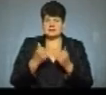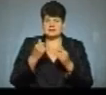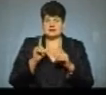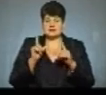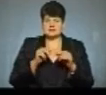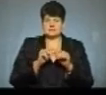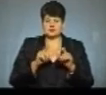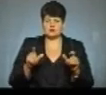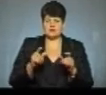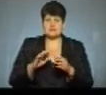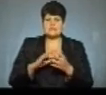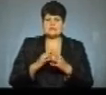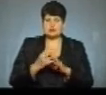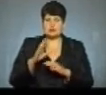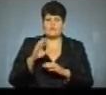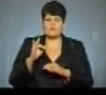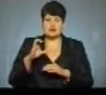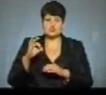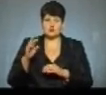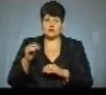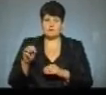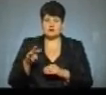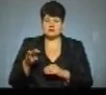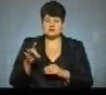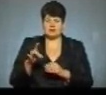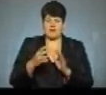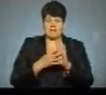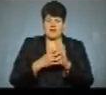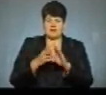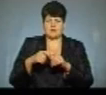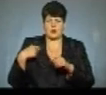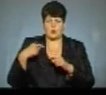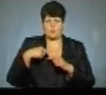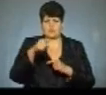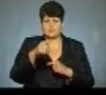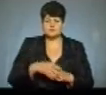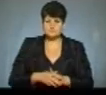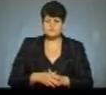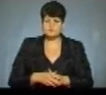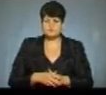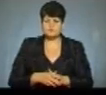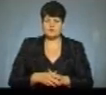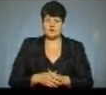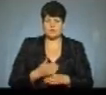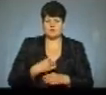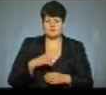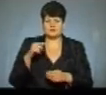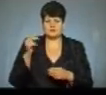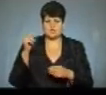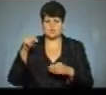їздить у школу в село Високе Монастириського району за 9 кілометрів від дому. Хотіла би вчитися тут. Тут краще.